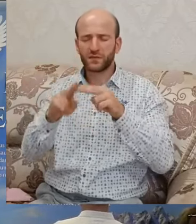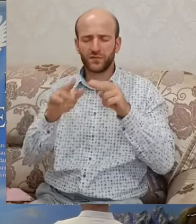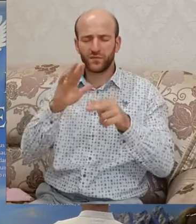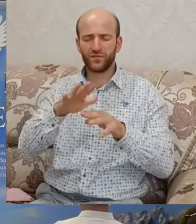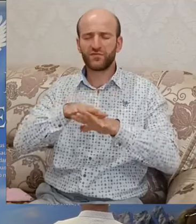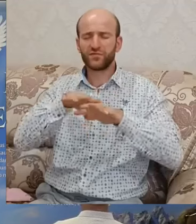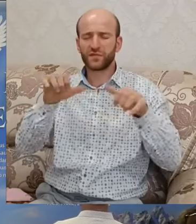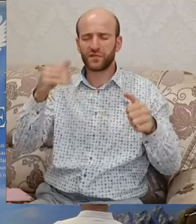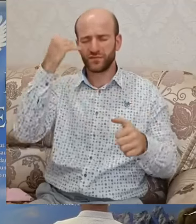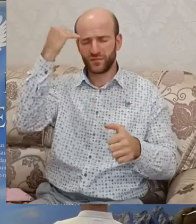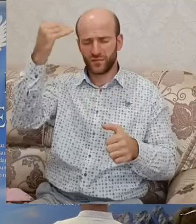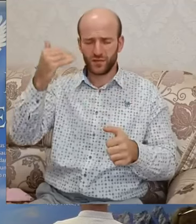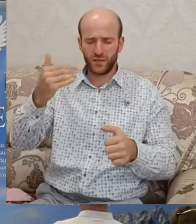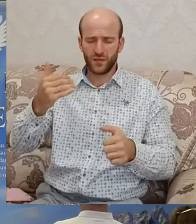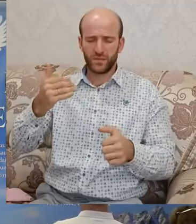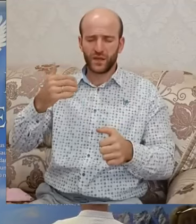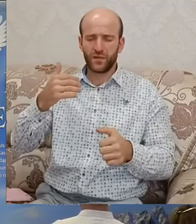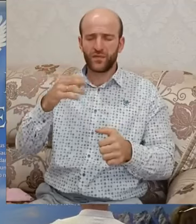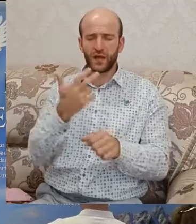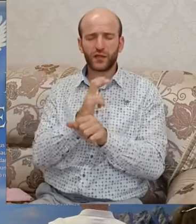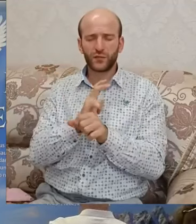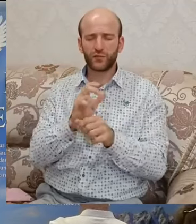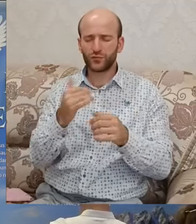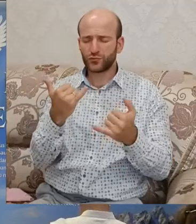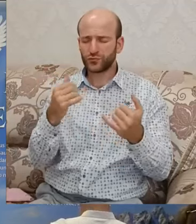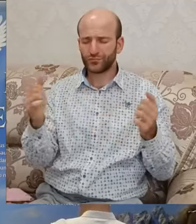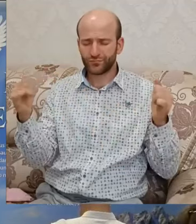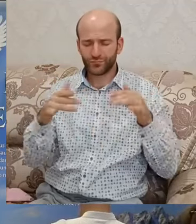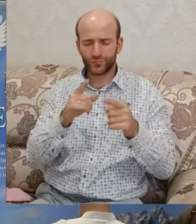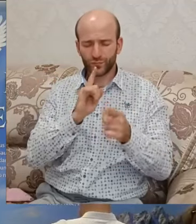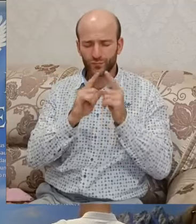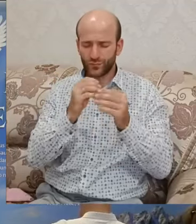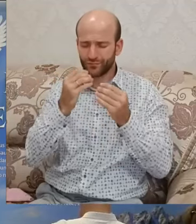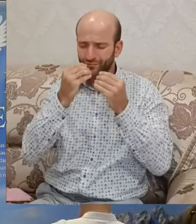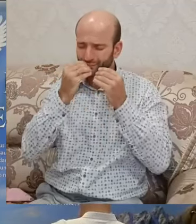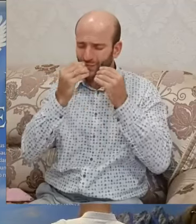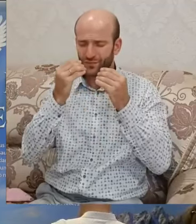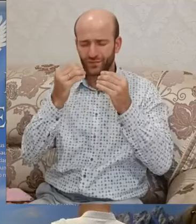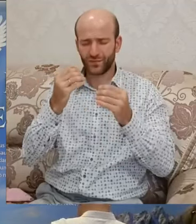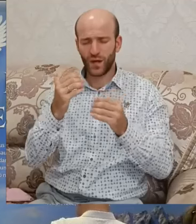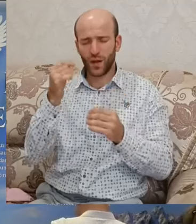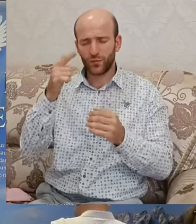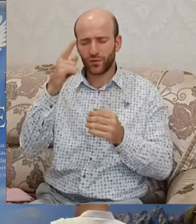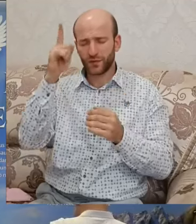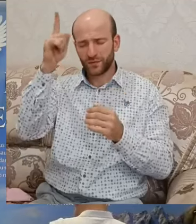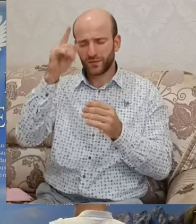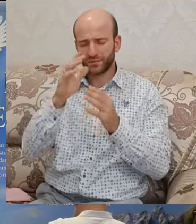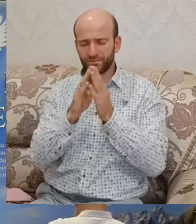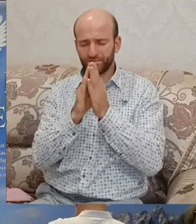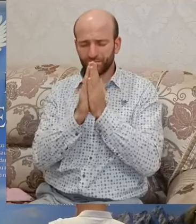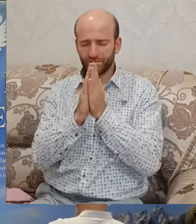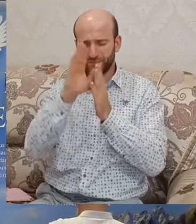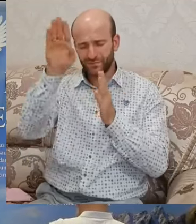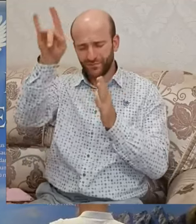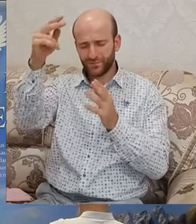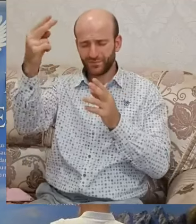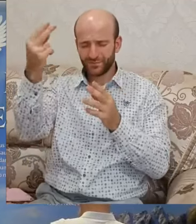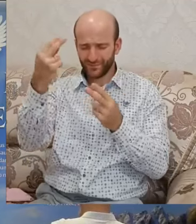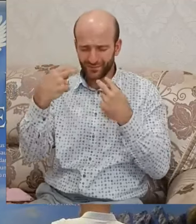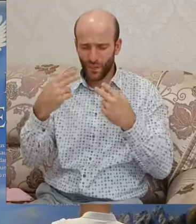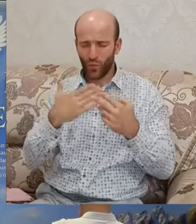Šiame nuostabė susirinkime. В этом чудесном собрании. Viešpatie, taip pat pažvelk į mūsų poreikius. Господи, также взгляни на наши нужды. Į mūsų